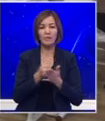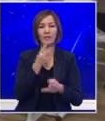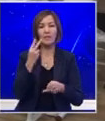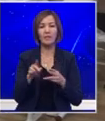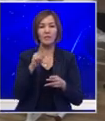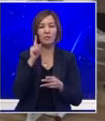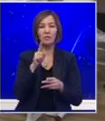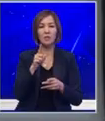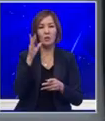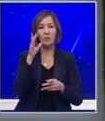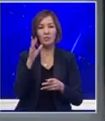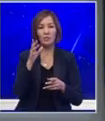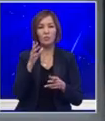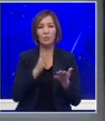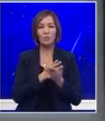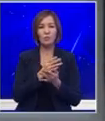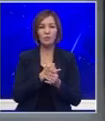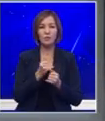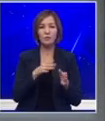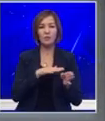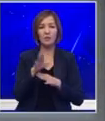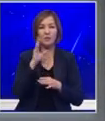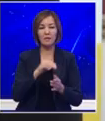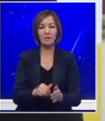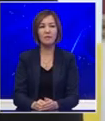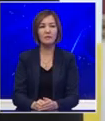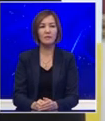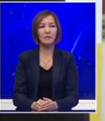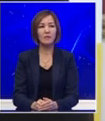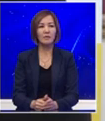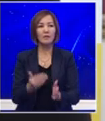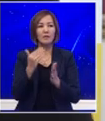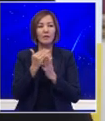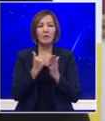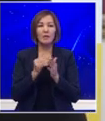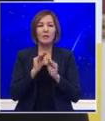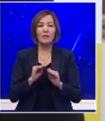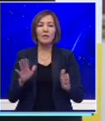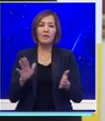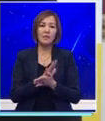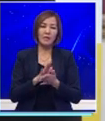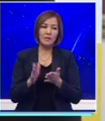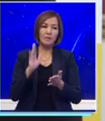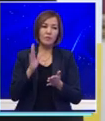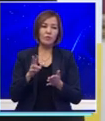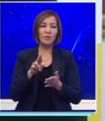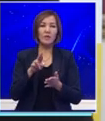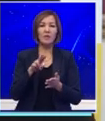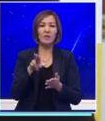аяқтаған жас өз білім ордасында оқытушы қызметін атқара алады. Бағдарлама оқушыларға тегін жаңағы Яндекс